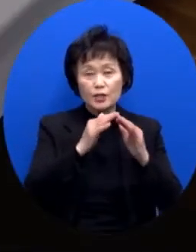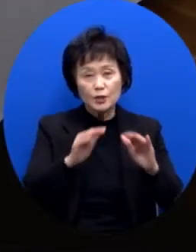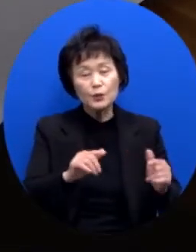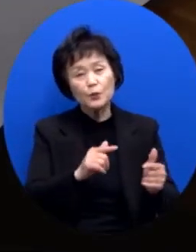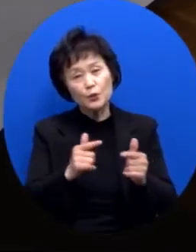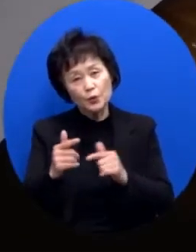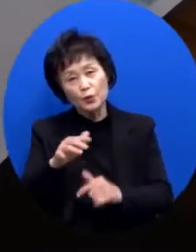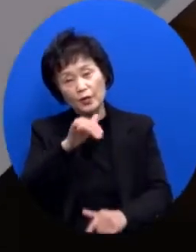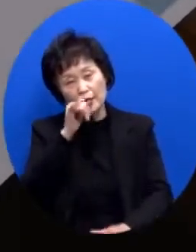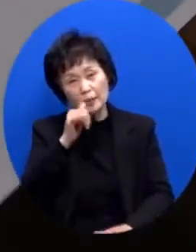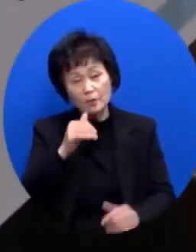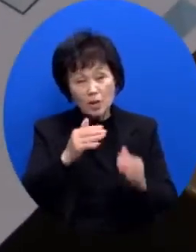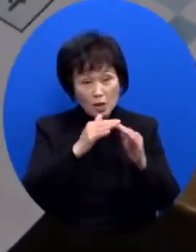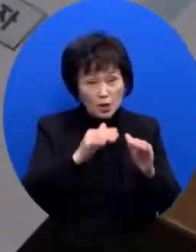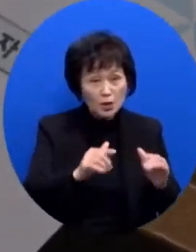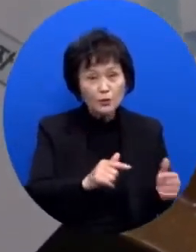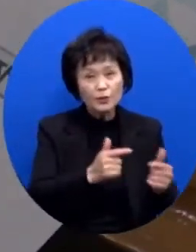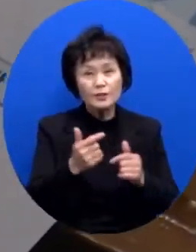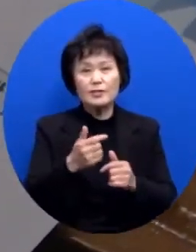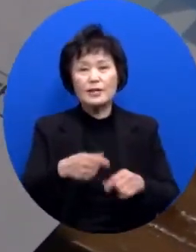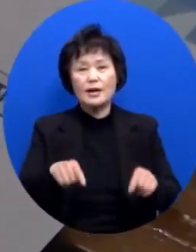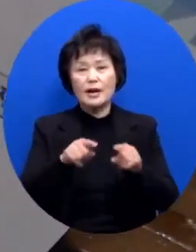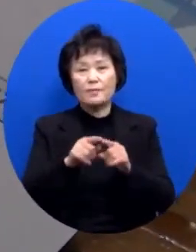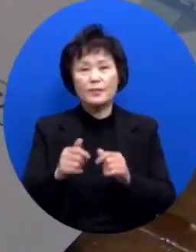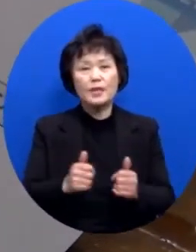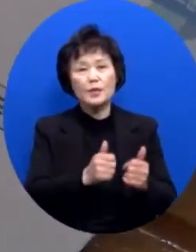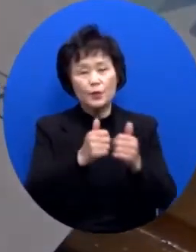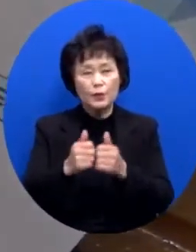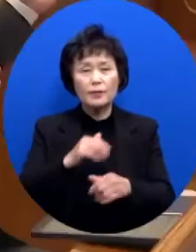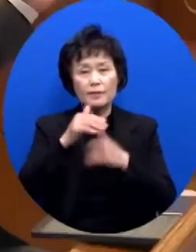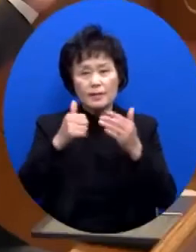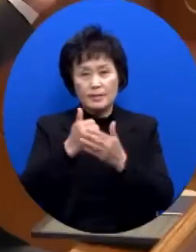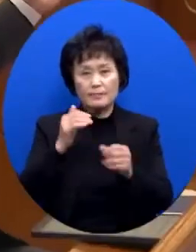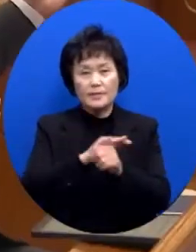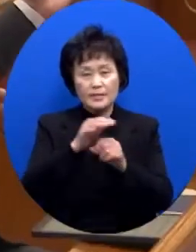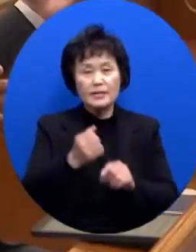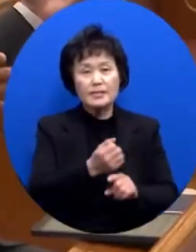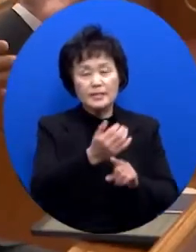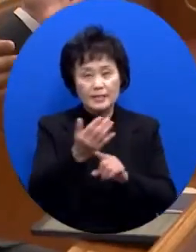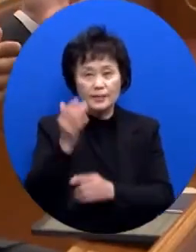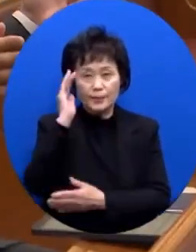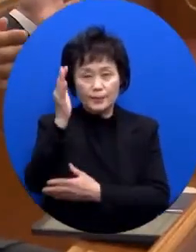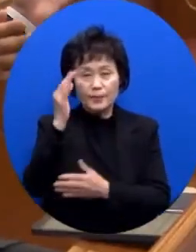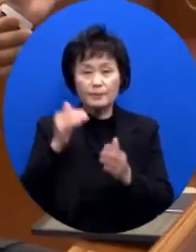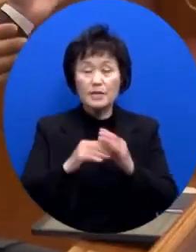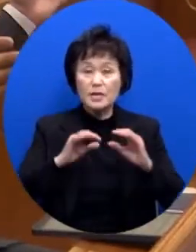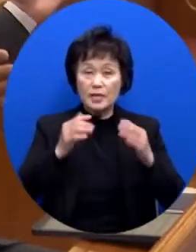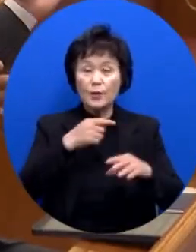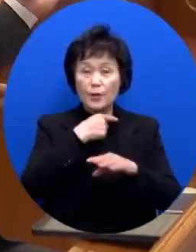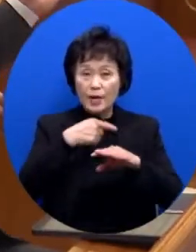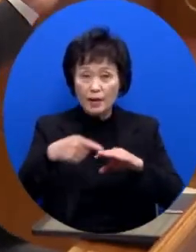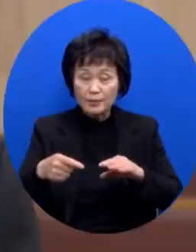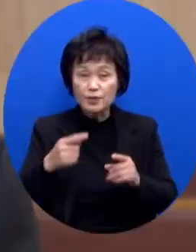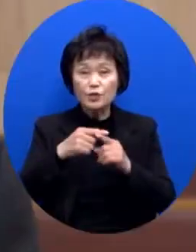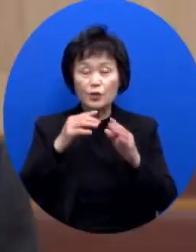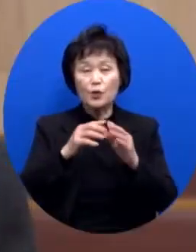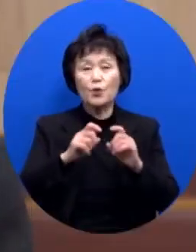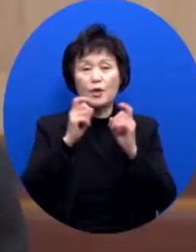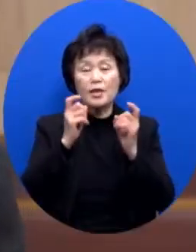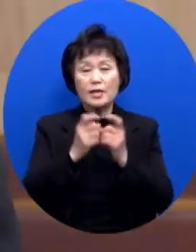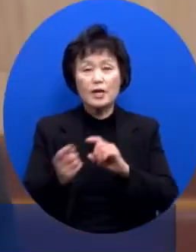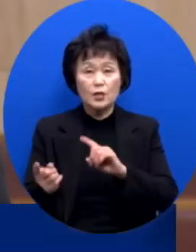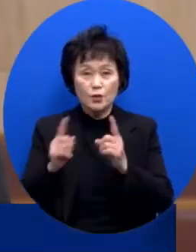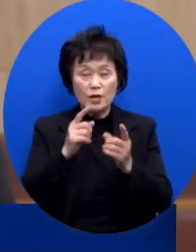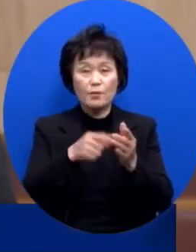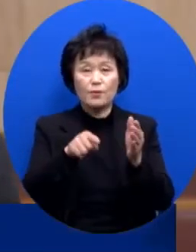사랑을 전하자고 말했습니다. 이어 나라와 민족, 총회와 교회의 부흥 그리고 개인 회복을 위한 기도 시간이 진행됐습니다. 이